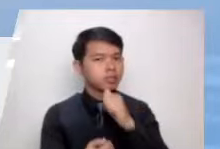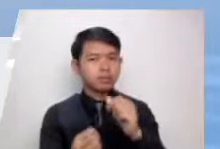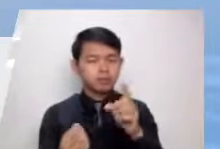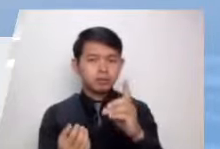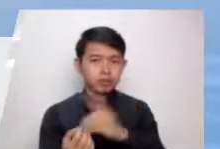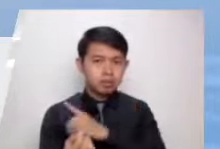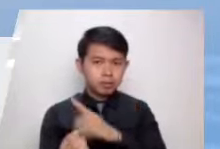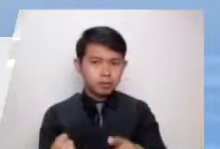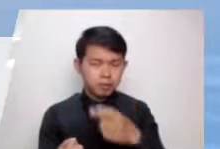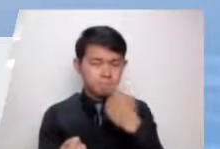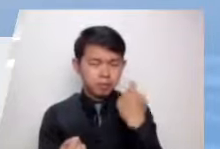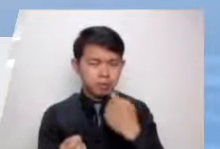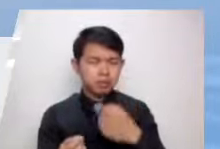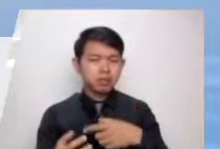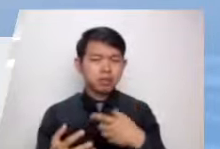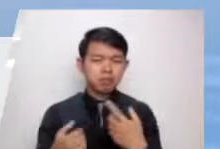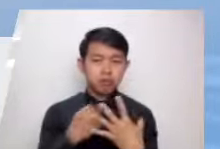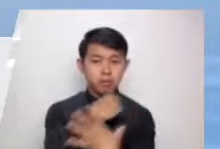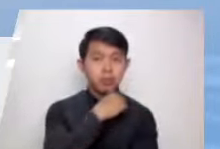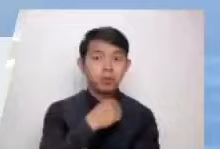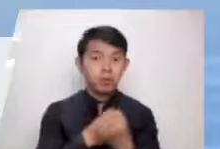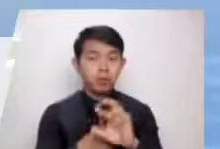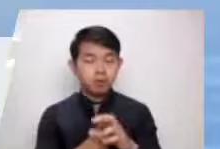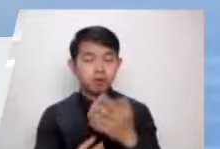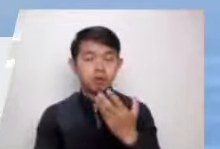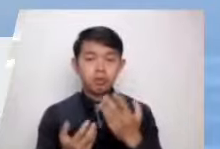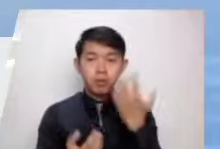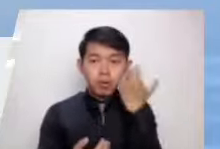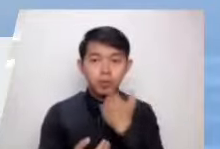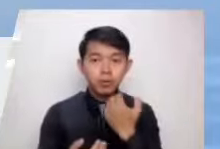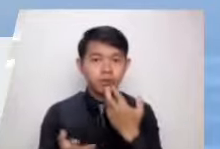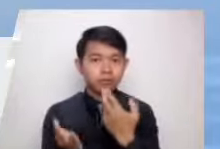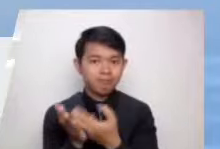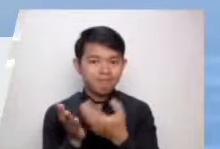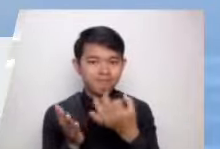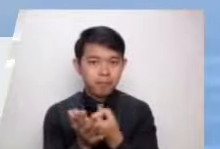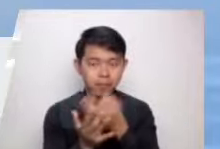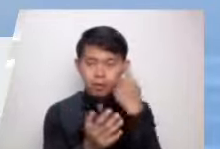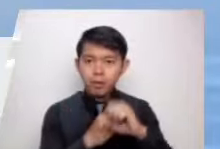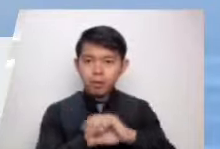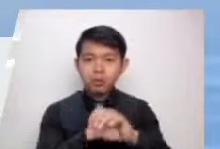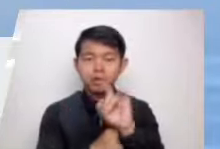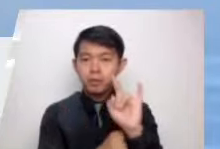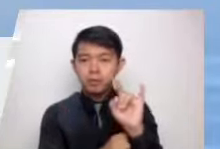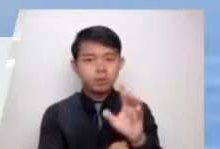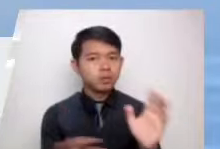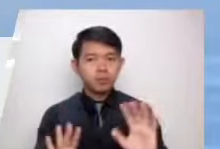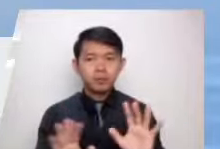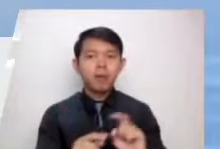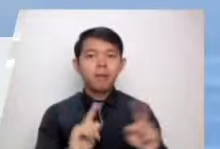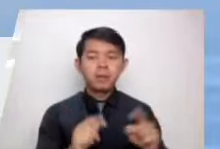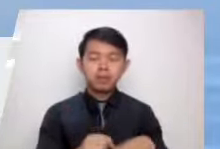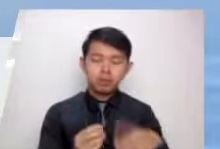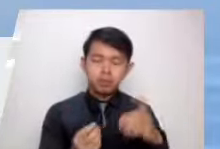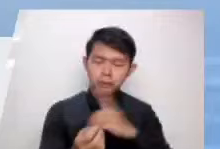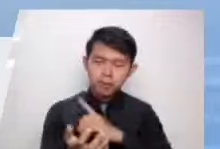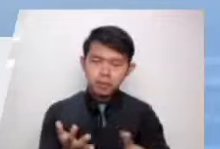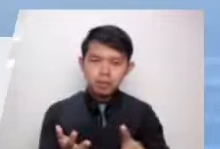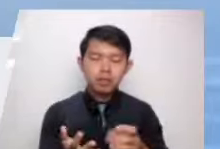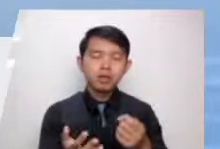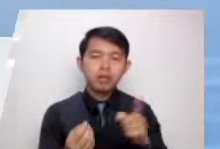sa kahirapan o dahil sa kawalan ng resources para magkampanya. Sinabi natin na mag-disqualify tayo o magka-cancel